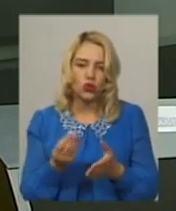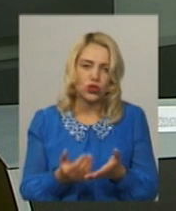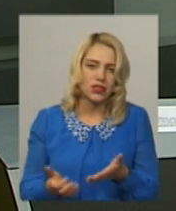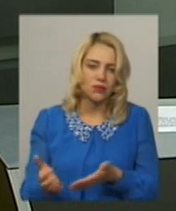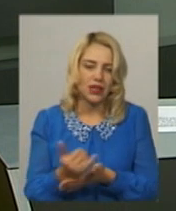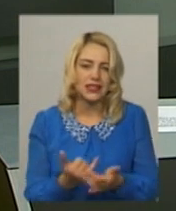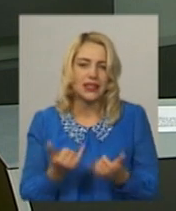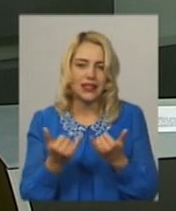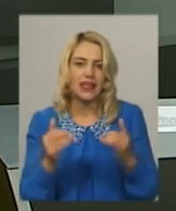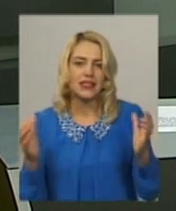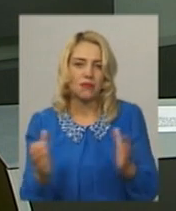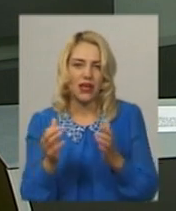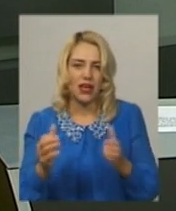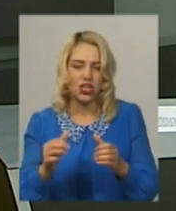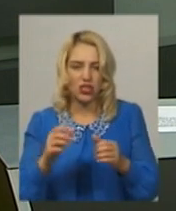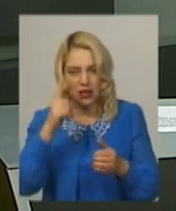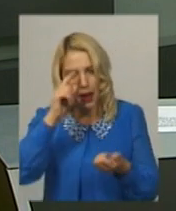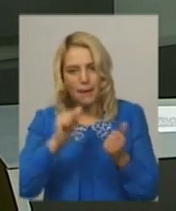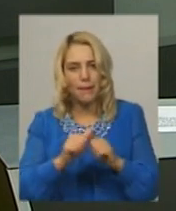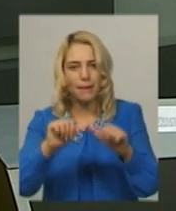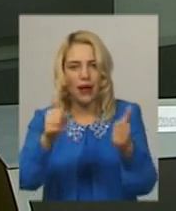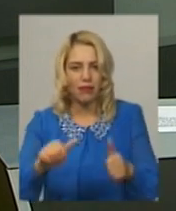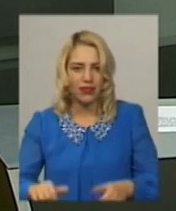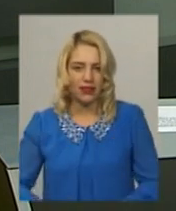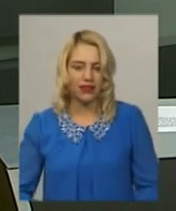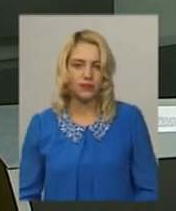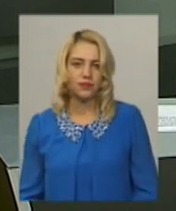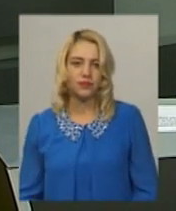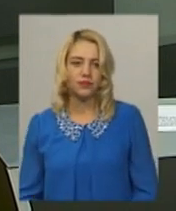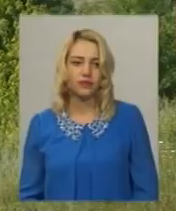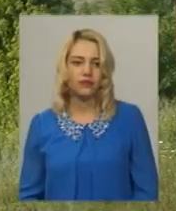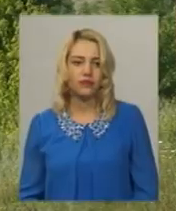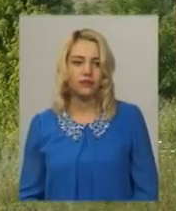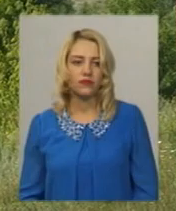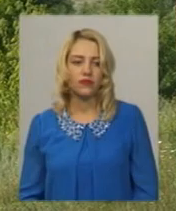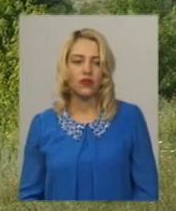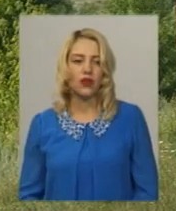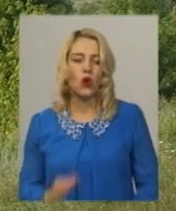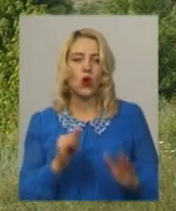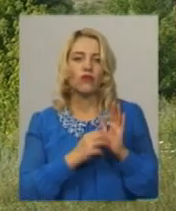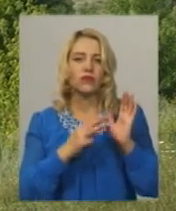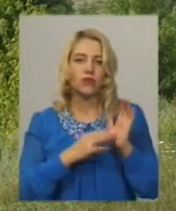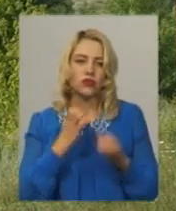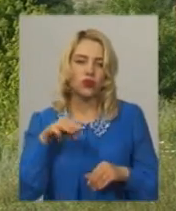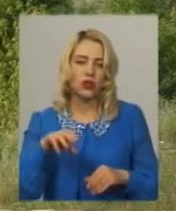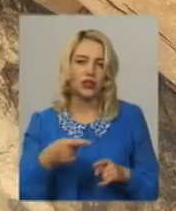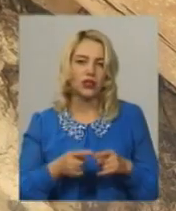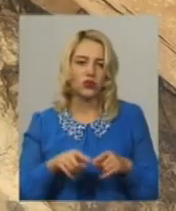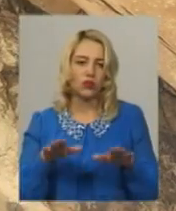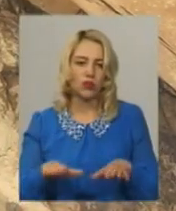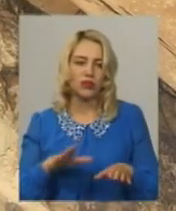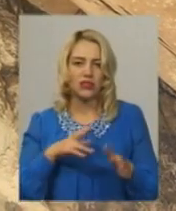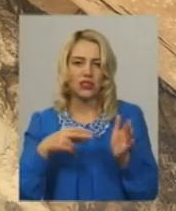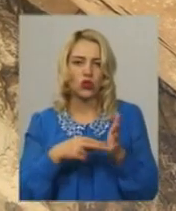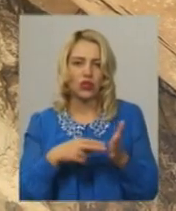пам'ятки. У якому стані храм сьогодні, бачила моя колега Леся Боровець. У 18 столітті на цьому місці стояла